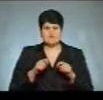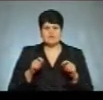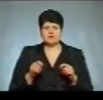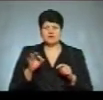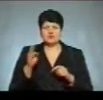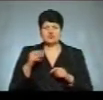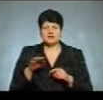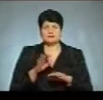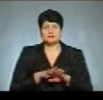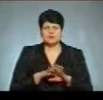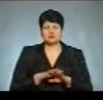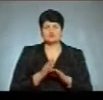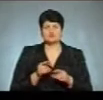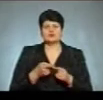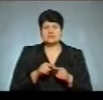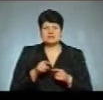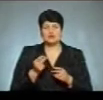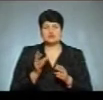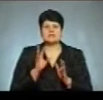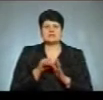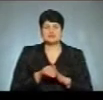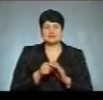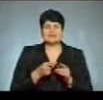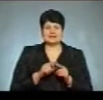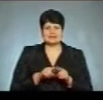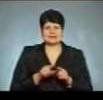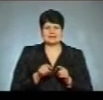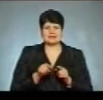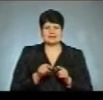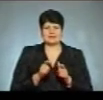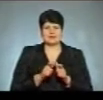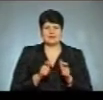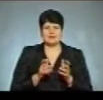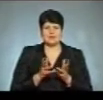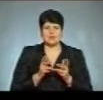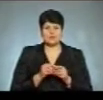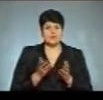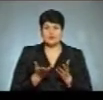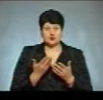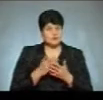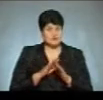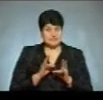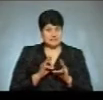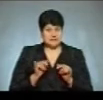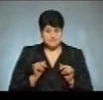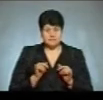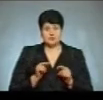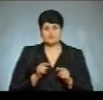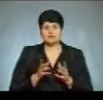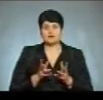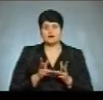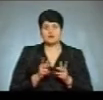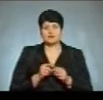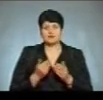бюджетні, зарплатні, то ці кошти зараховуються їм на ці наявні особові рахунки. Якщо ж ні, то вони нарахуються